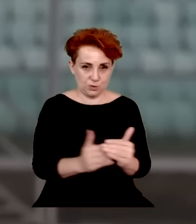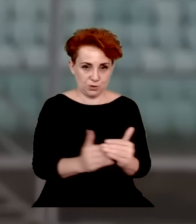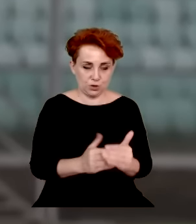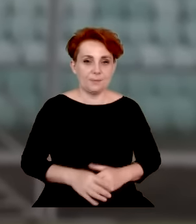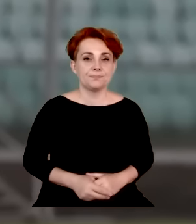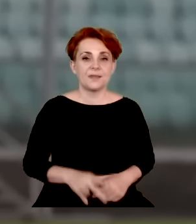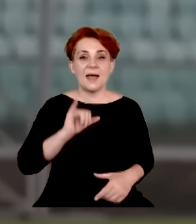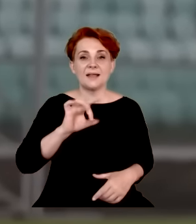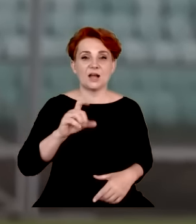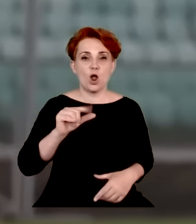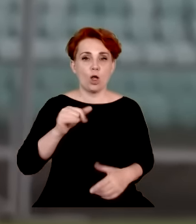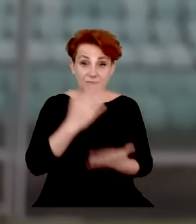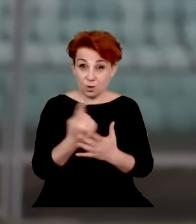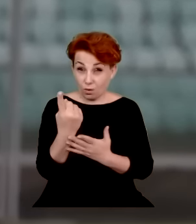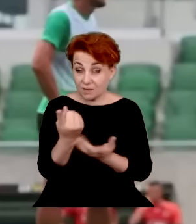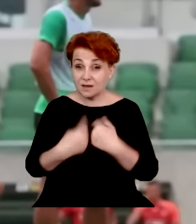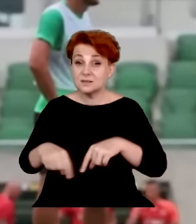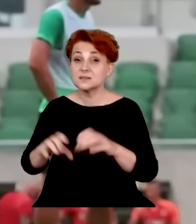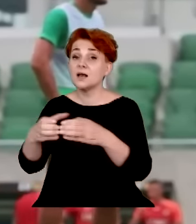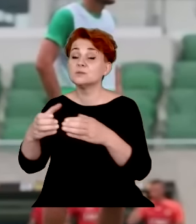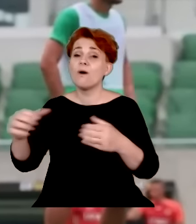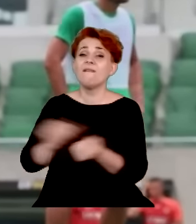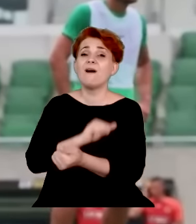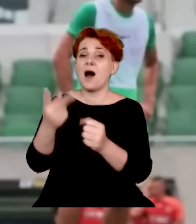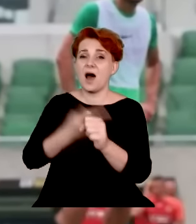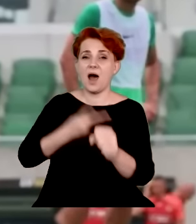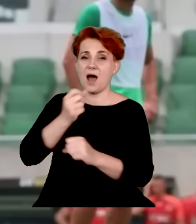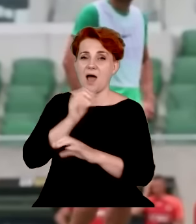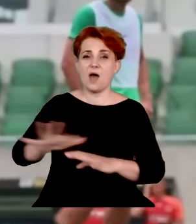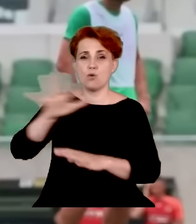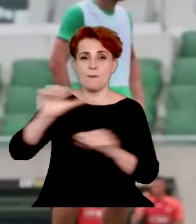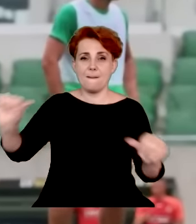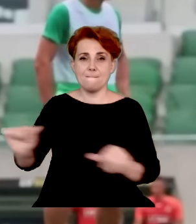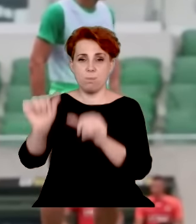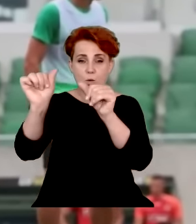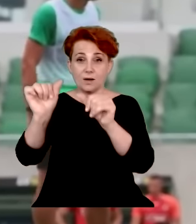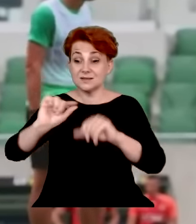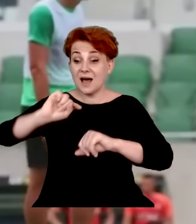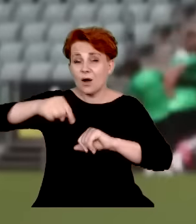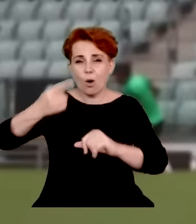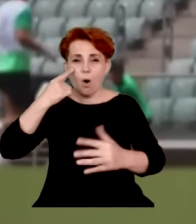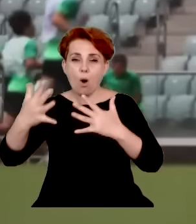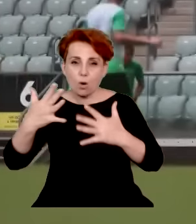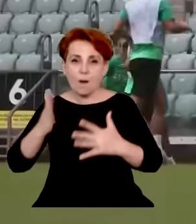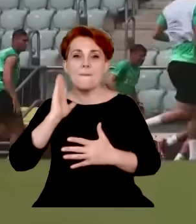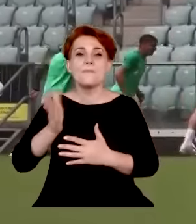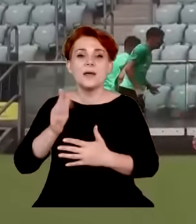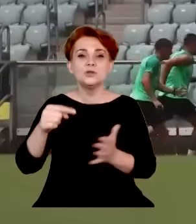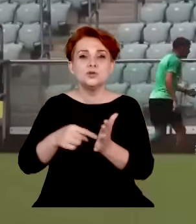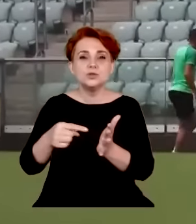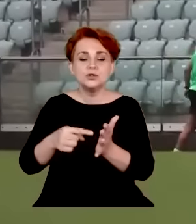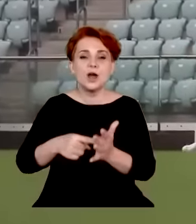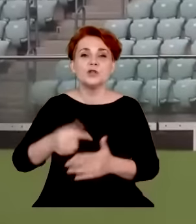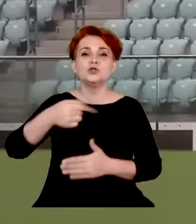to nie jedyny polski zespół, który walczy o awans do europejskich pucharów. Za mniej niż godzinę eliminację do Ligi Konferencji rozpocznie Śląsk